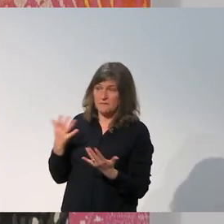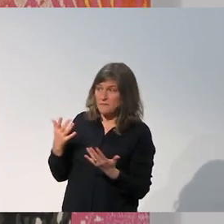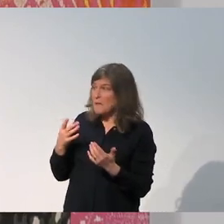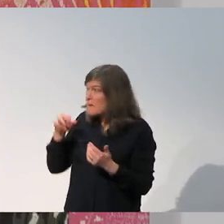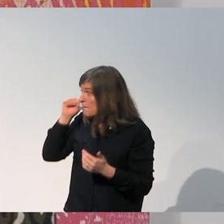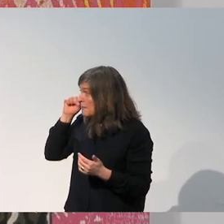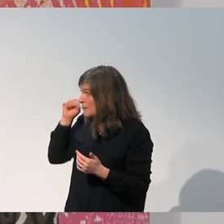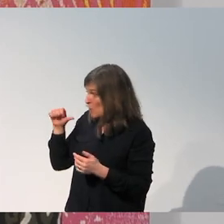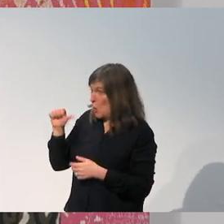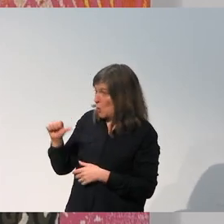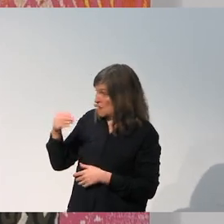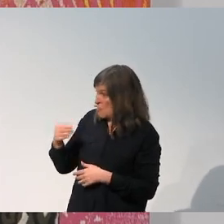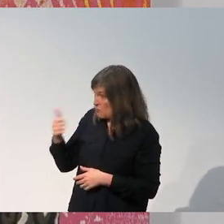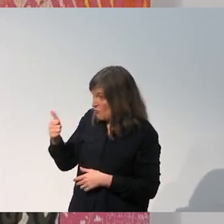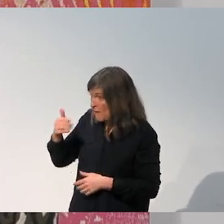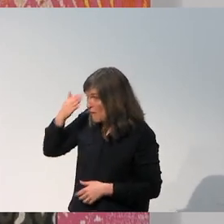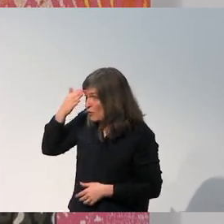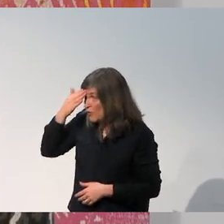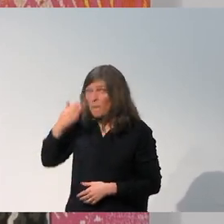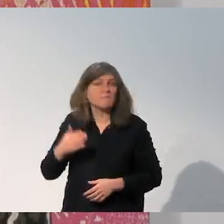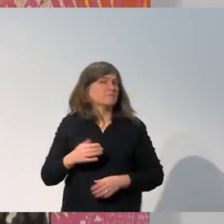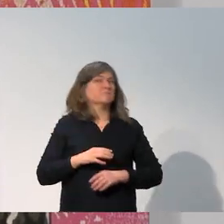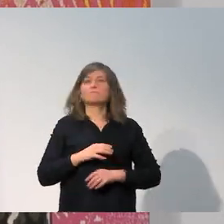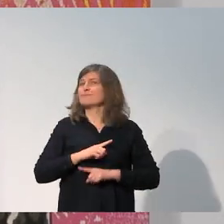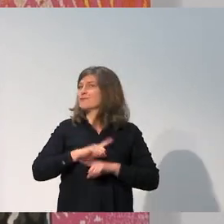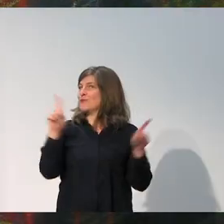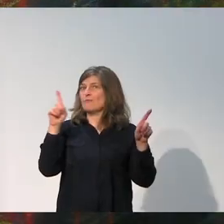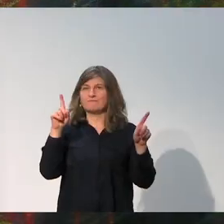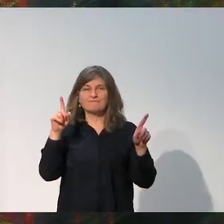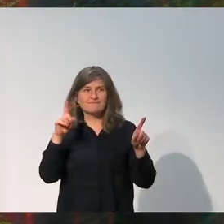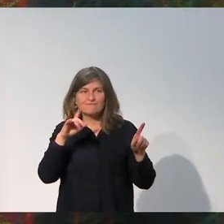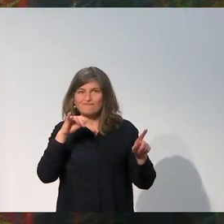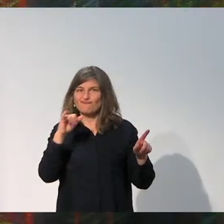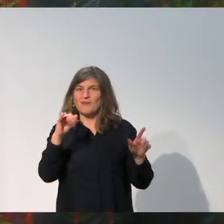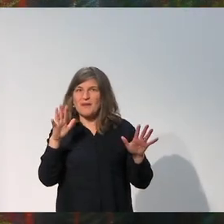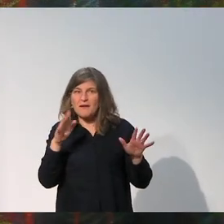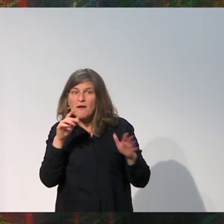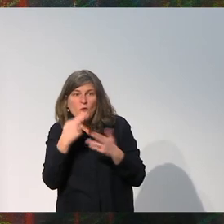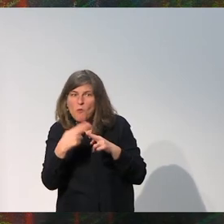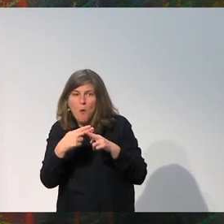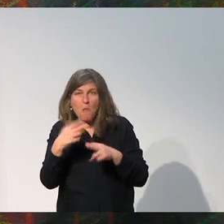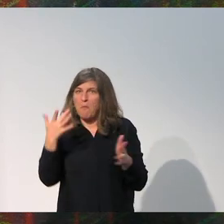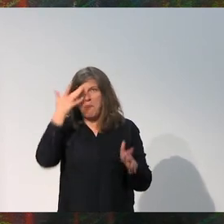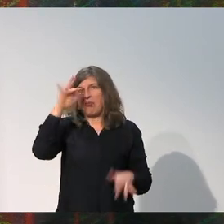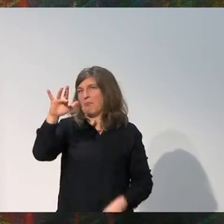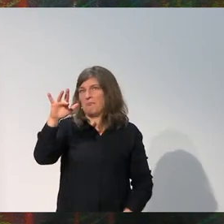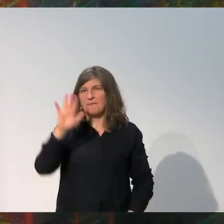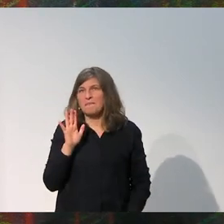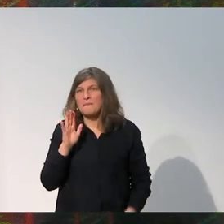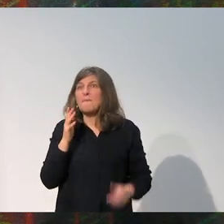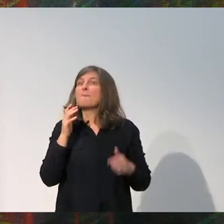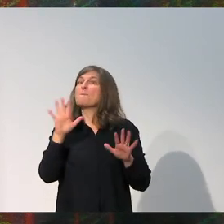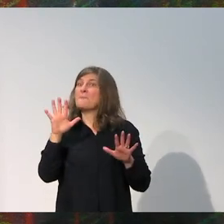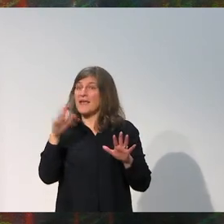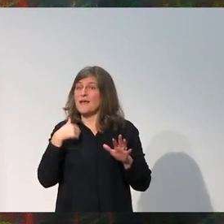parler d'Augustin Mouchot? Absolument pas. Je n'ai jamais entendu parler d'Augustin Mouchot. J'avais, par